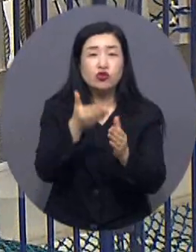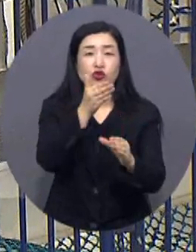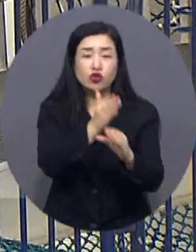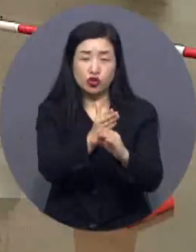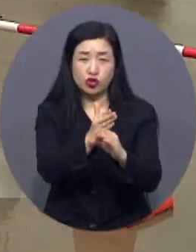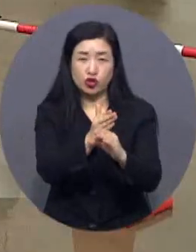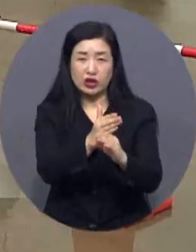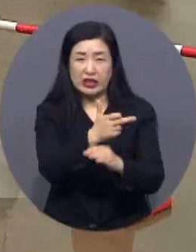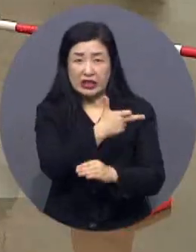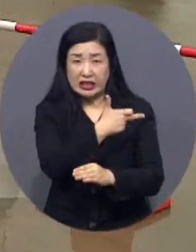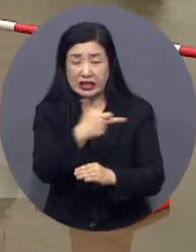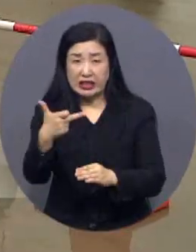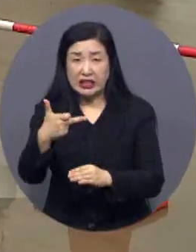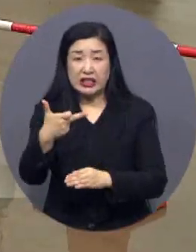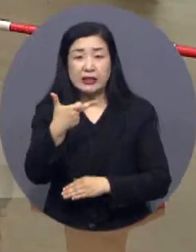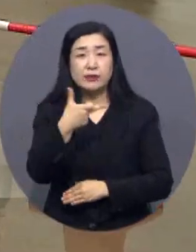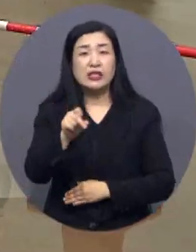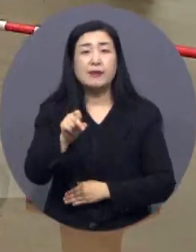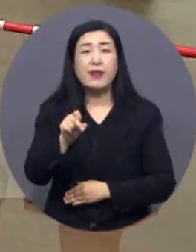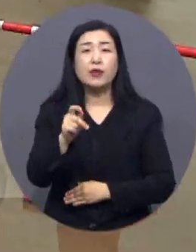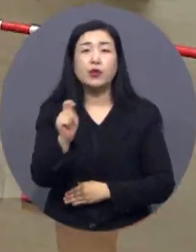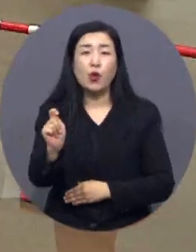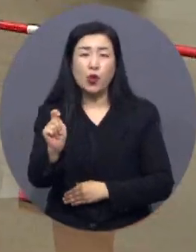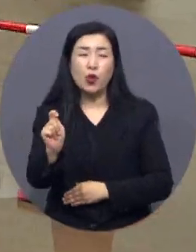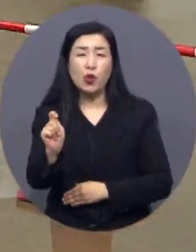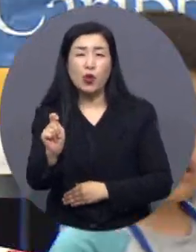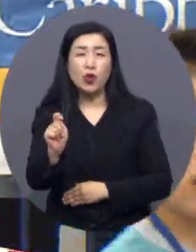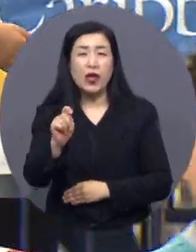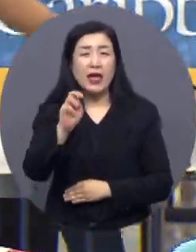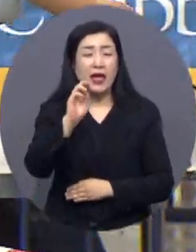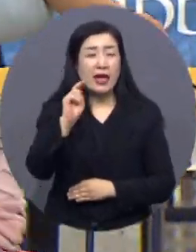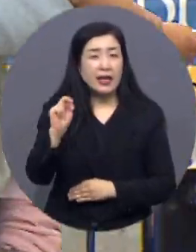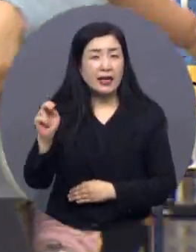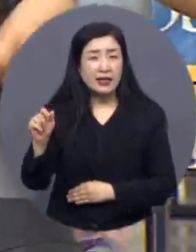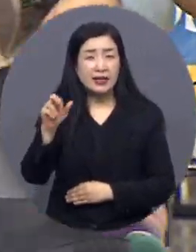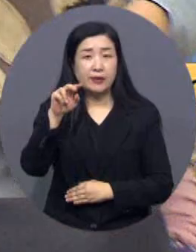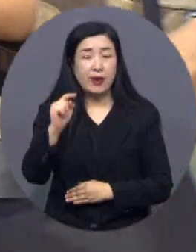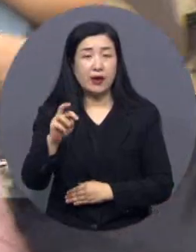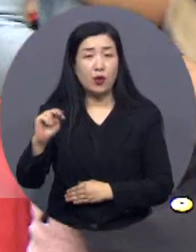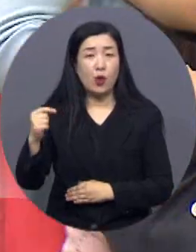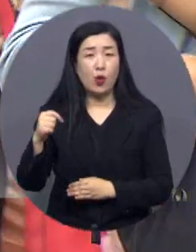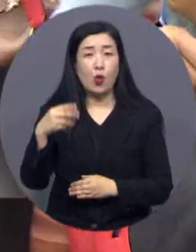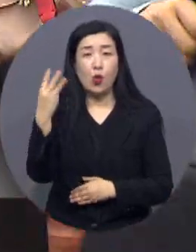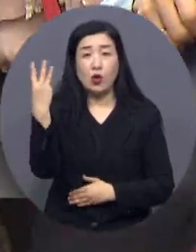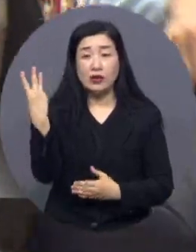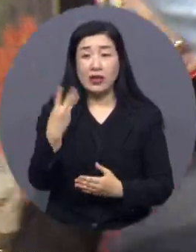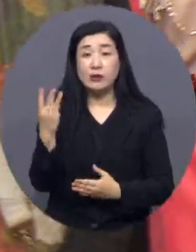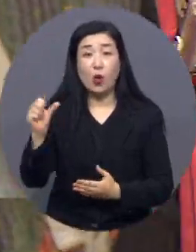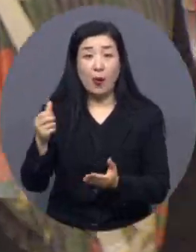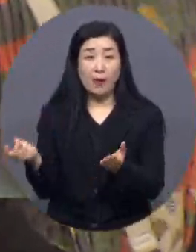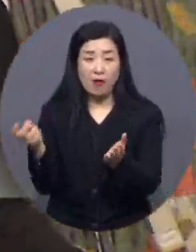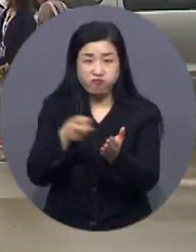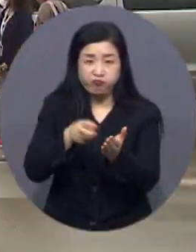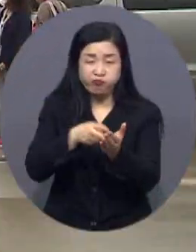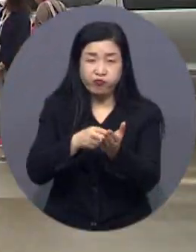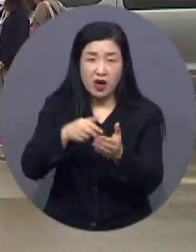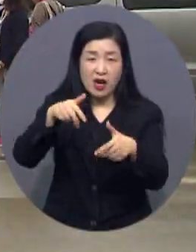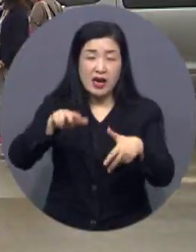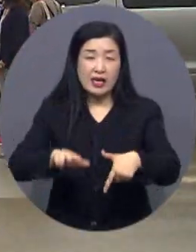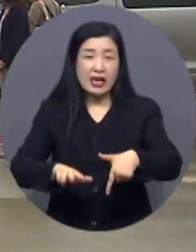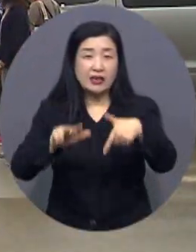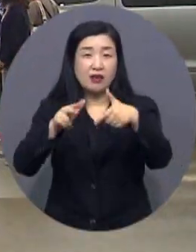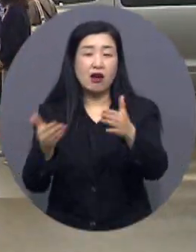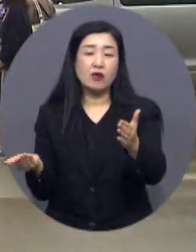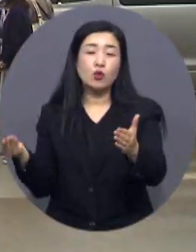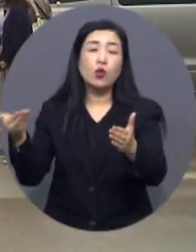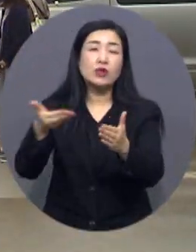가운데 가장 큰 17만 톤급 MSC 벨리시마호가 3,500명을 싣고 강정항에